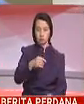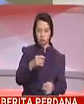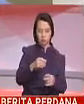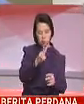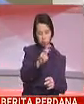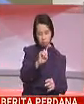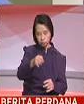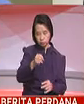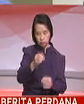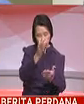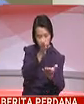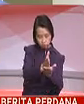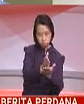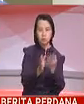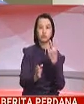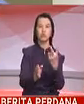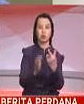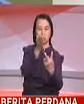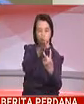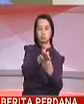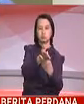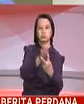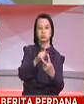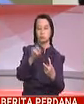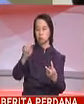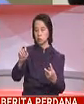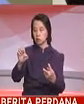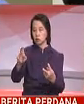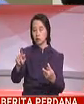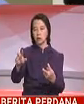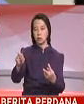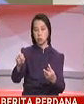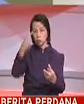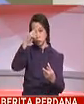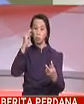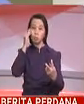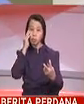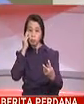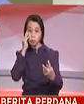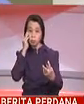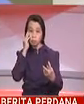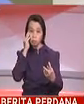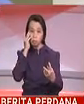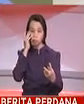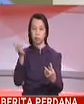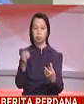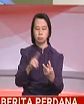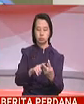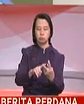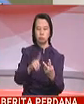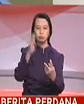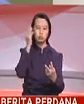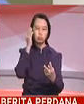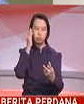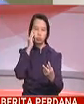dua. Sebabnya Tekun ni dia hanya untuk Bumi Putra dan kaum India. Jadi